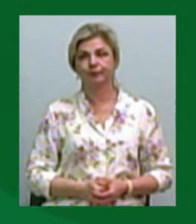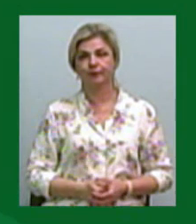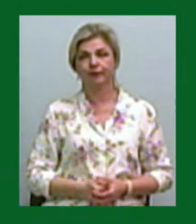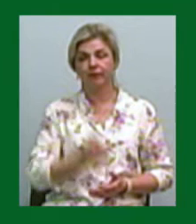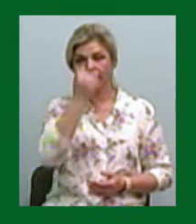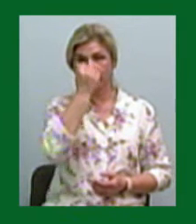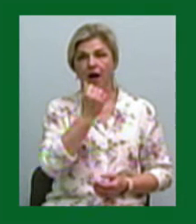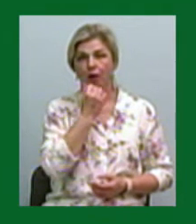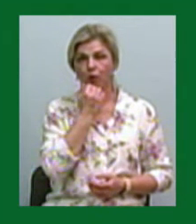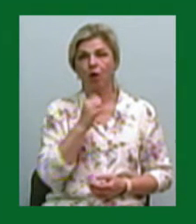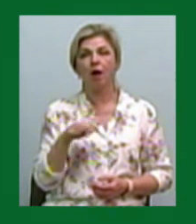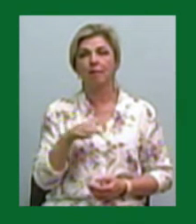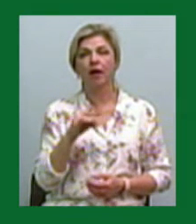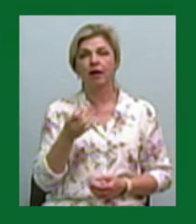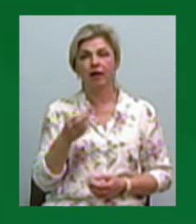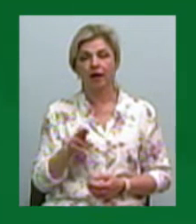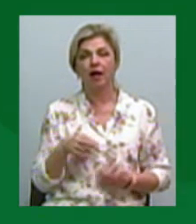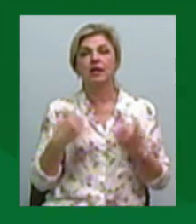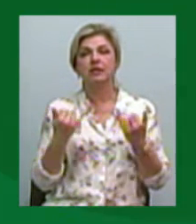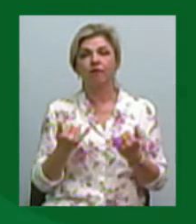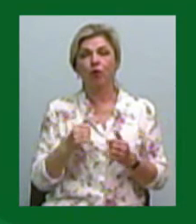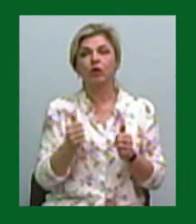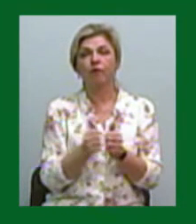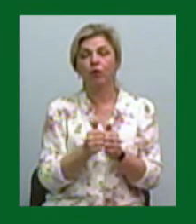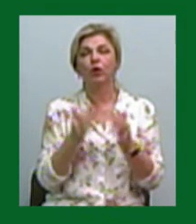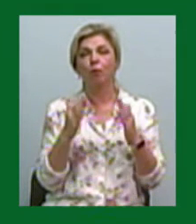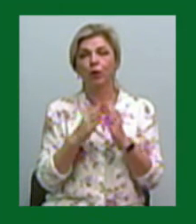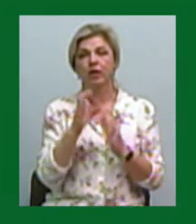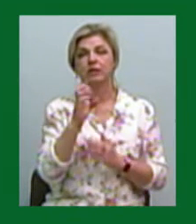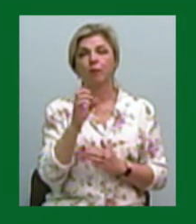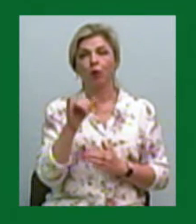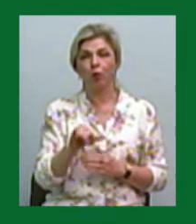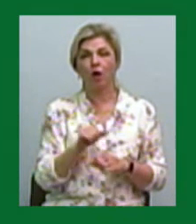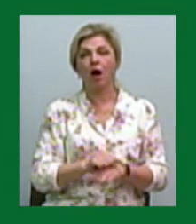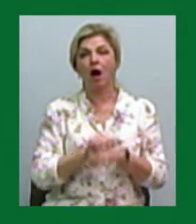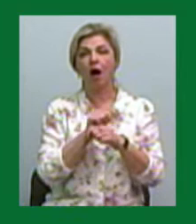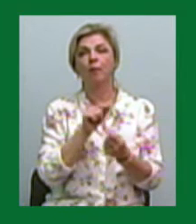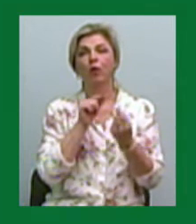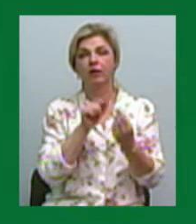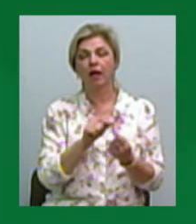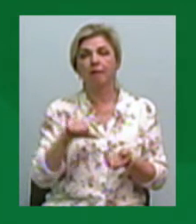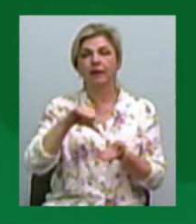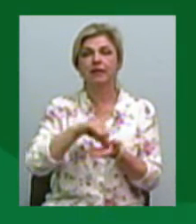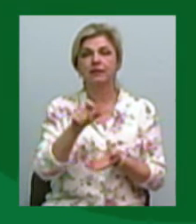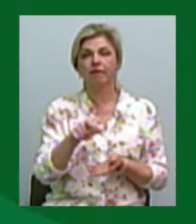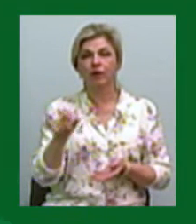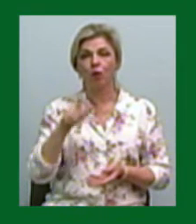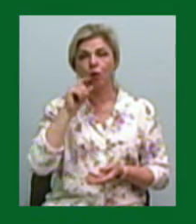Дякую, Марія. Олександр. Сьогодні під будівлею СБУ влаштували акцію протесту представники